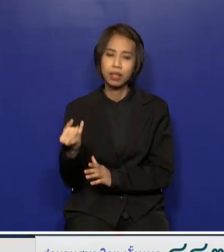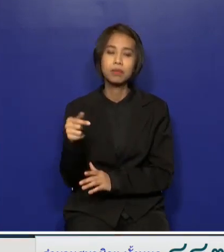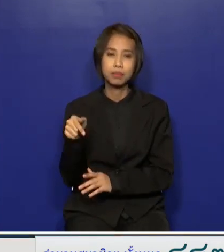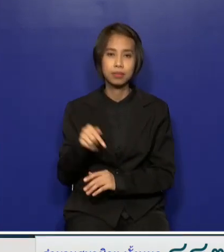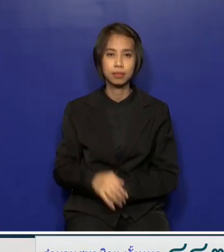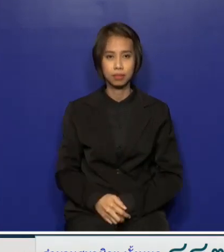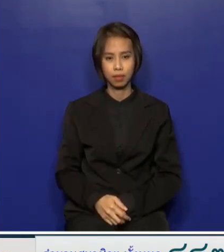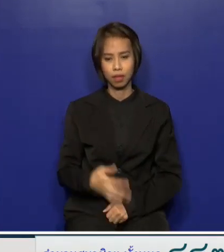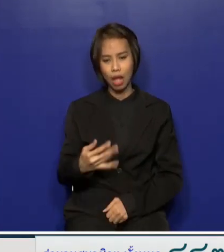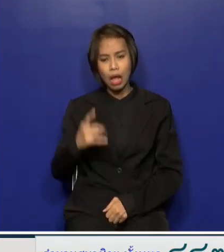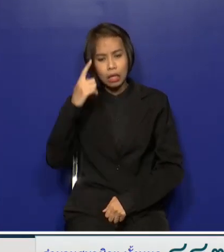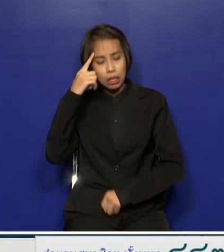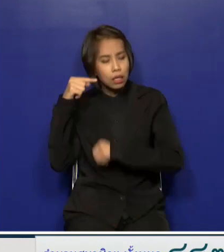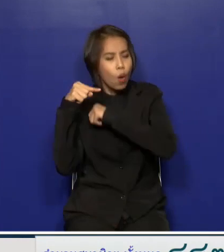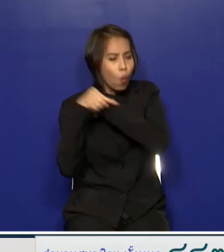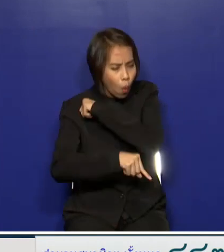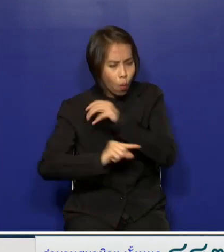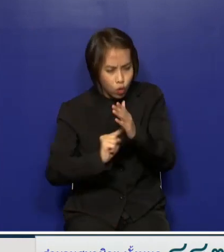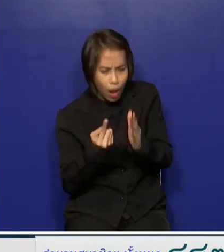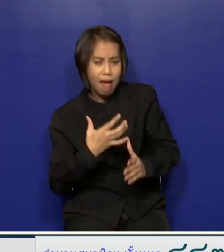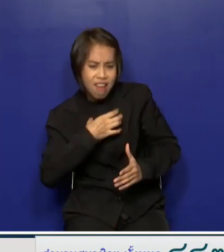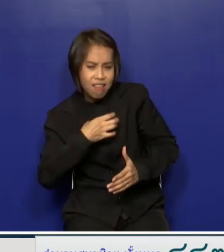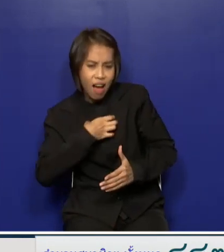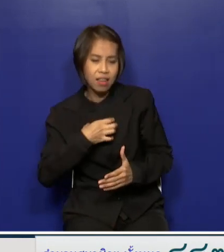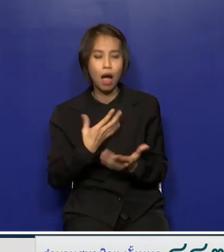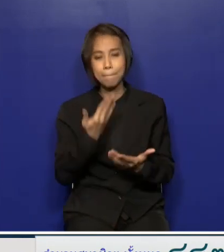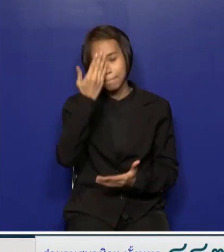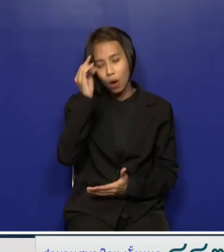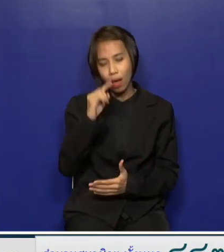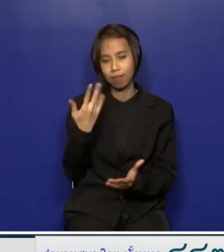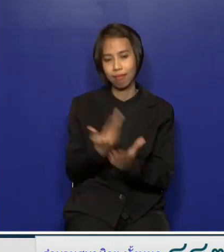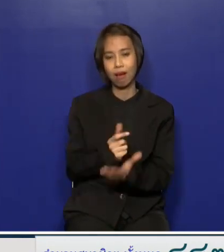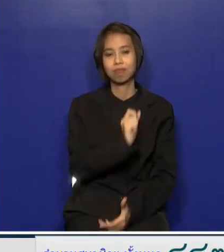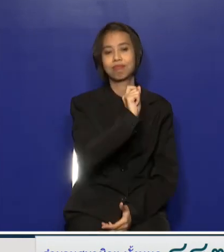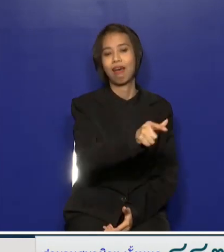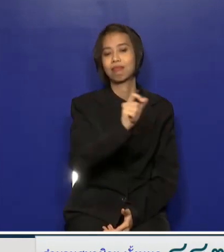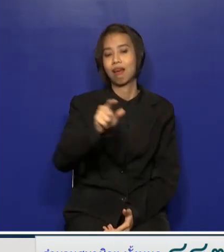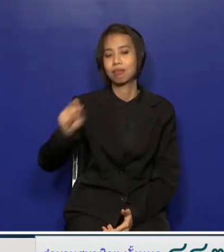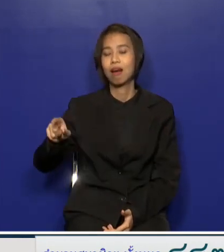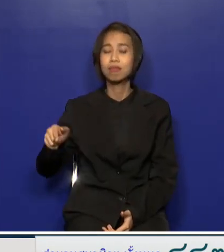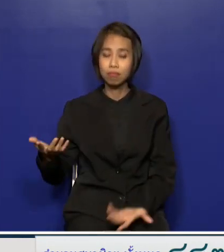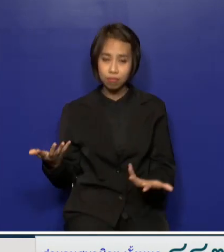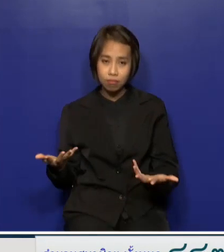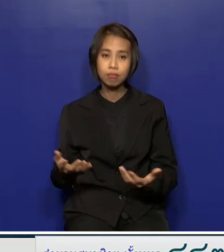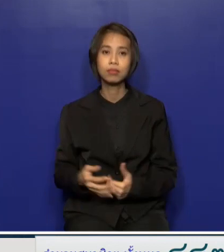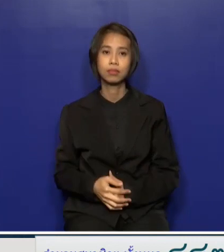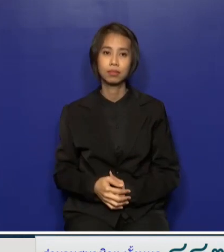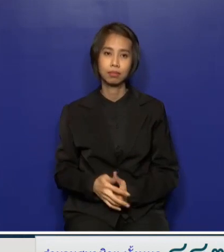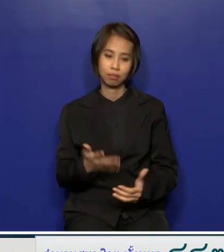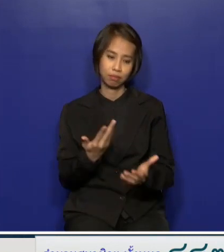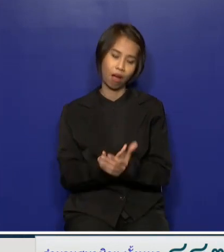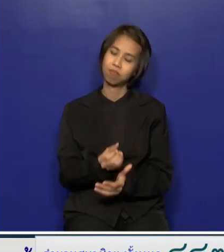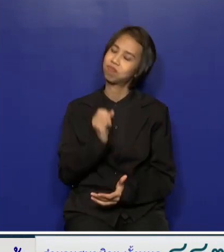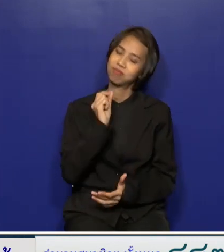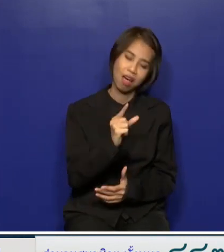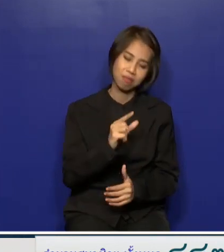แล้วคิดโกงเข้าตแต่เริ่มตนแล้ว เพรใช้อำนาจเงิน ไปเบียดบั